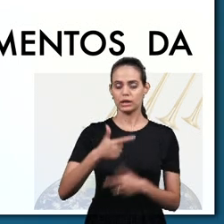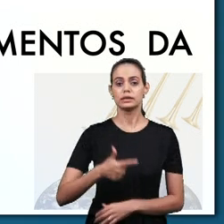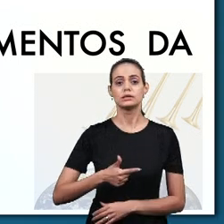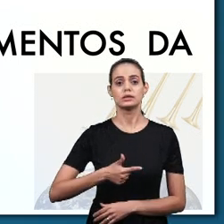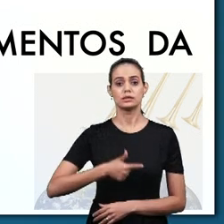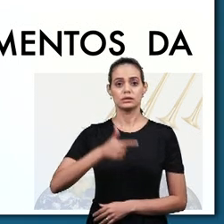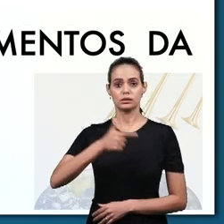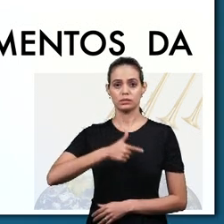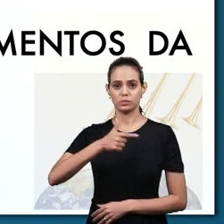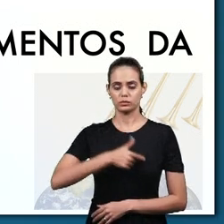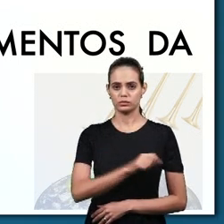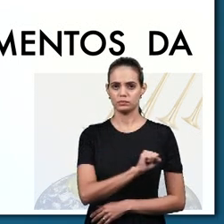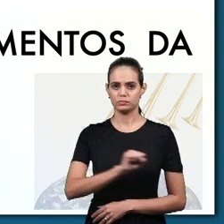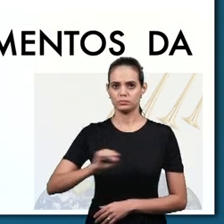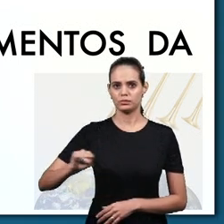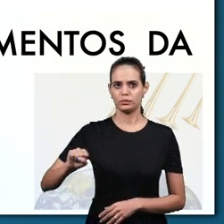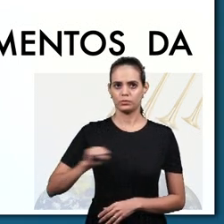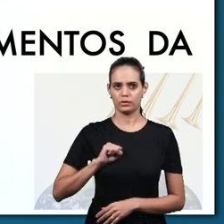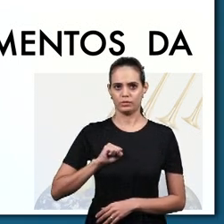8.